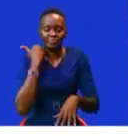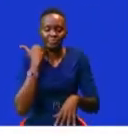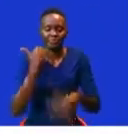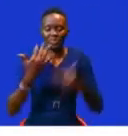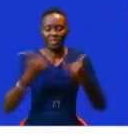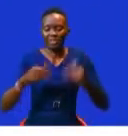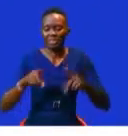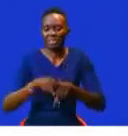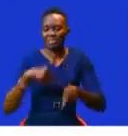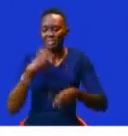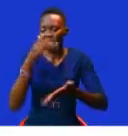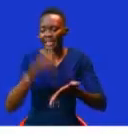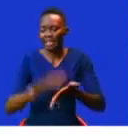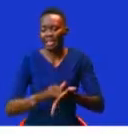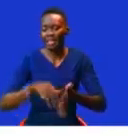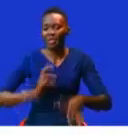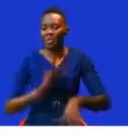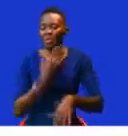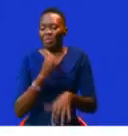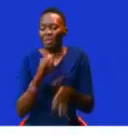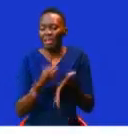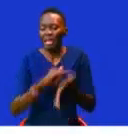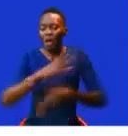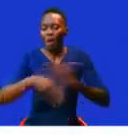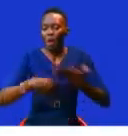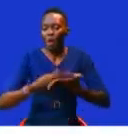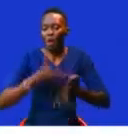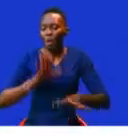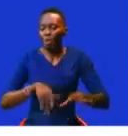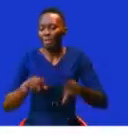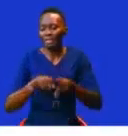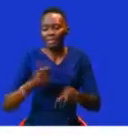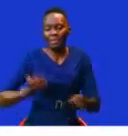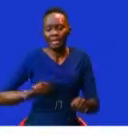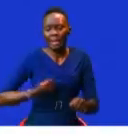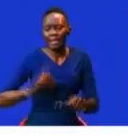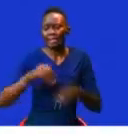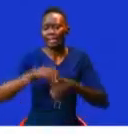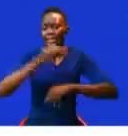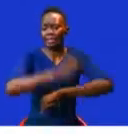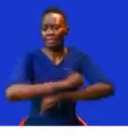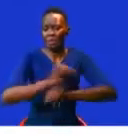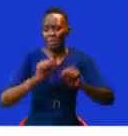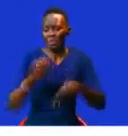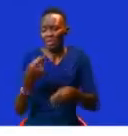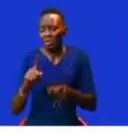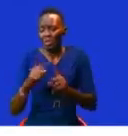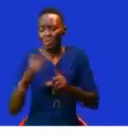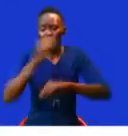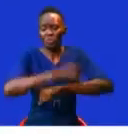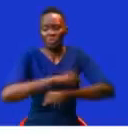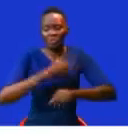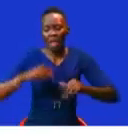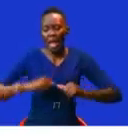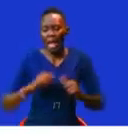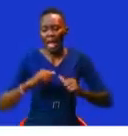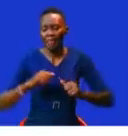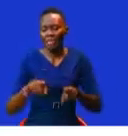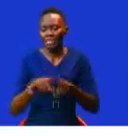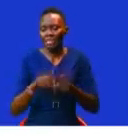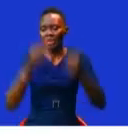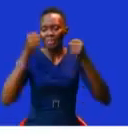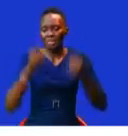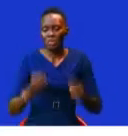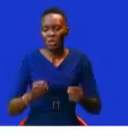Wawacho bende ni wadro ni mine duto ginyiri duto kata nyiri mtie school. Obed kagi di kul kagi mo kendo kagi ngecha kendo